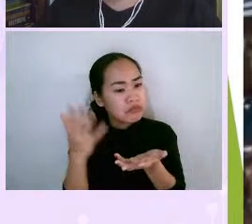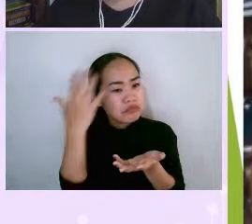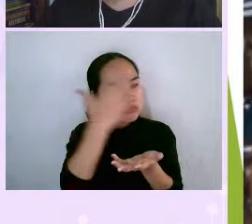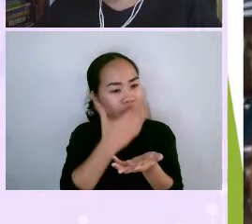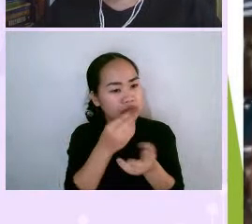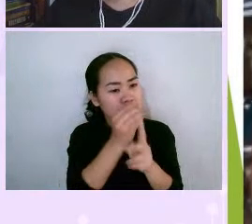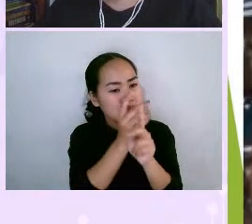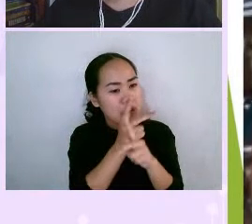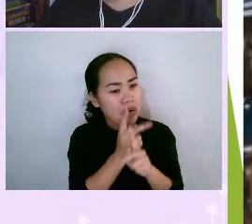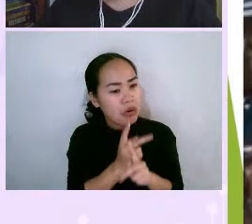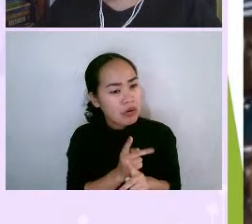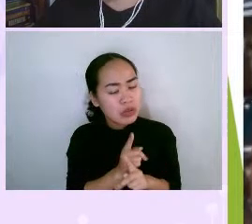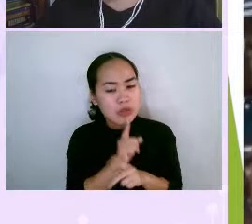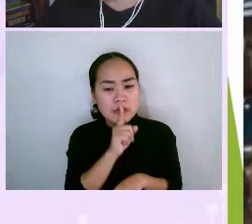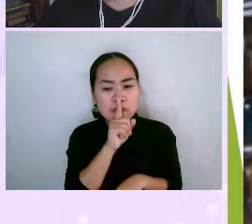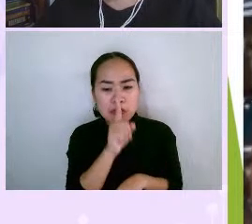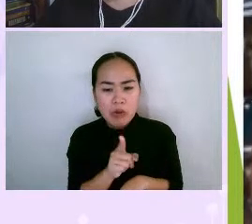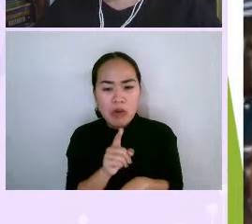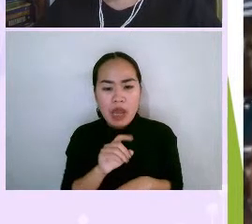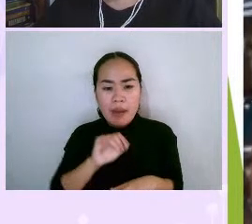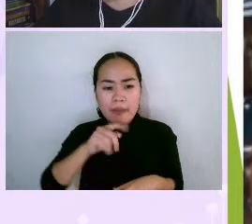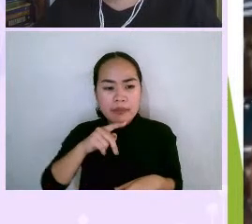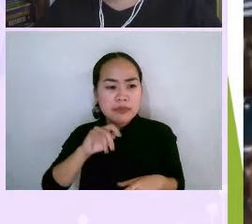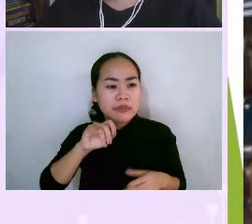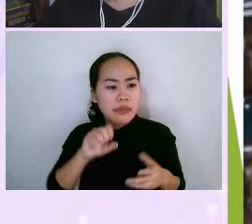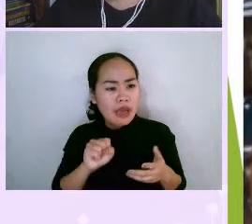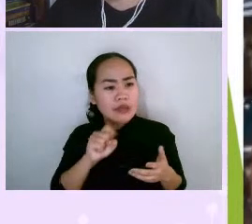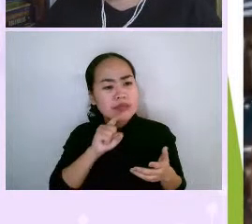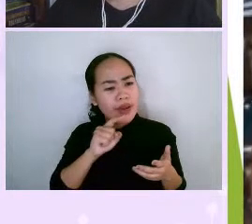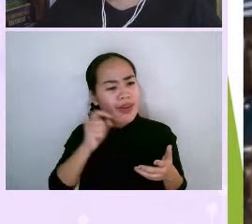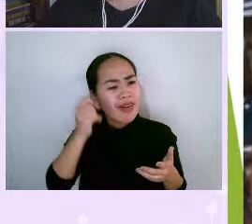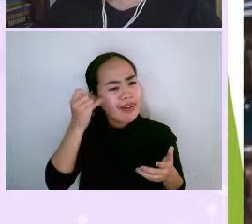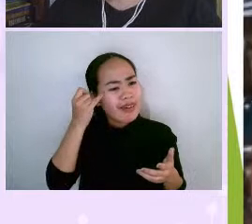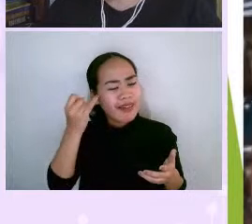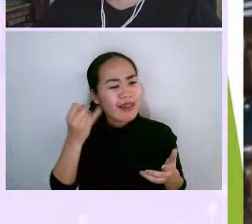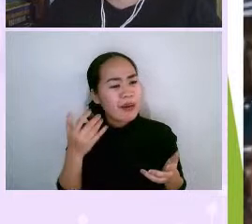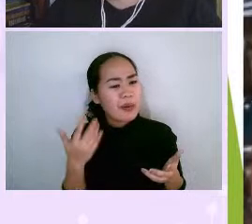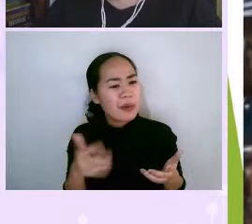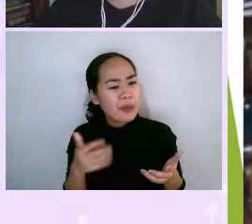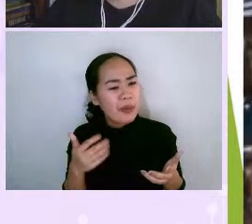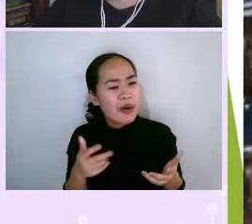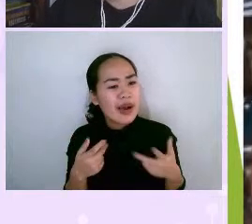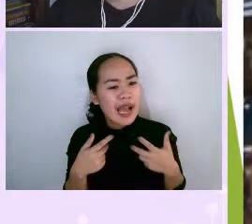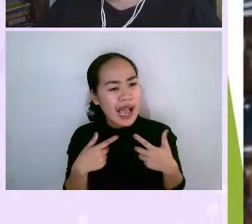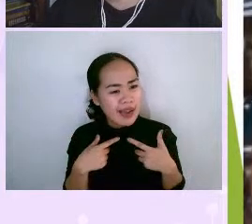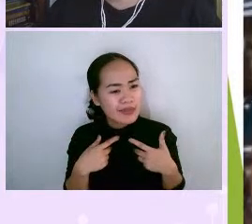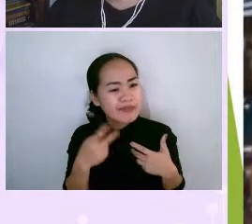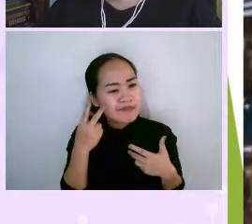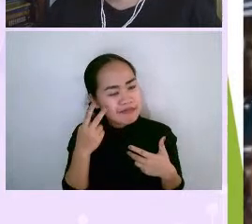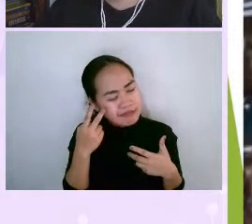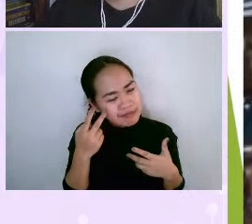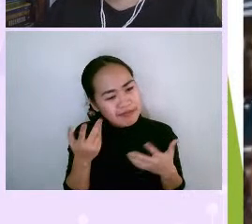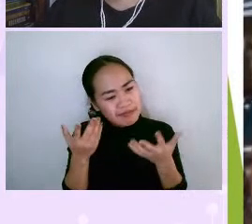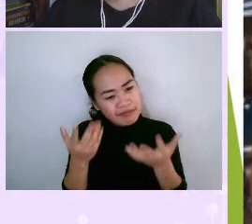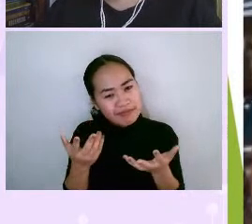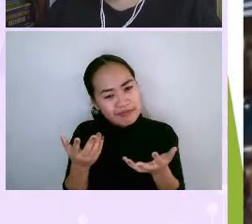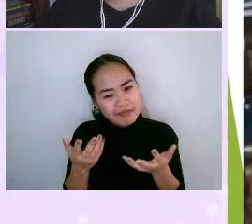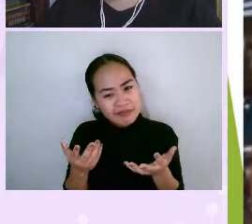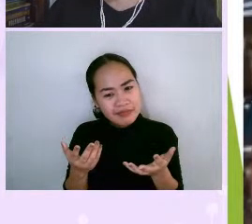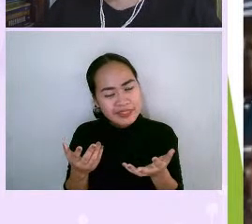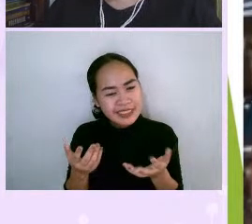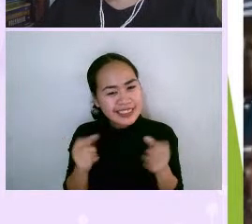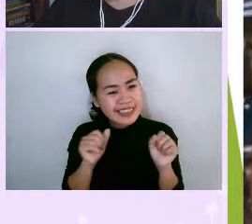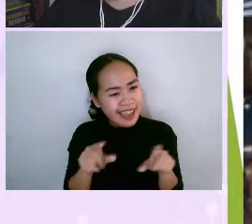produkto ng mga IPs natin, and I think saleable talaga yung kanilang mga tinitinda,